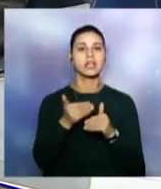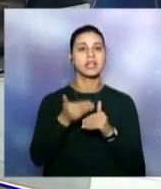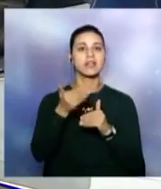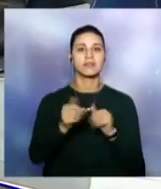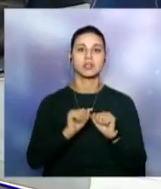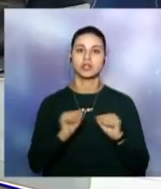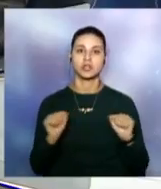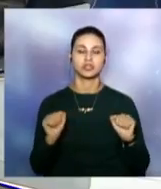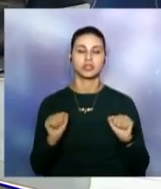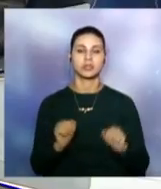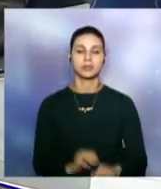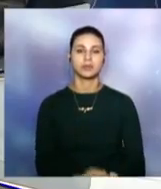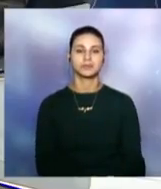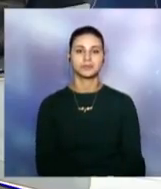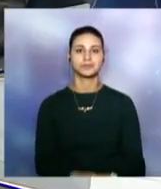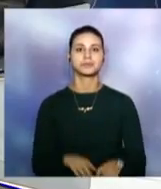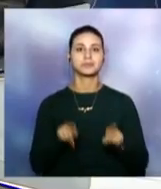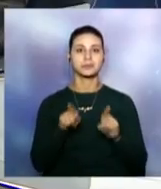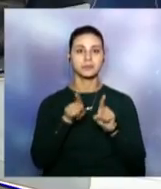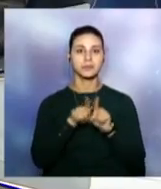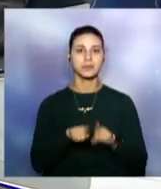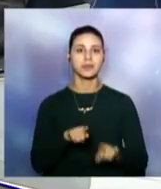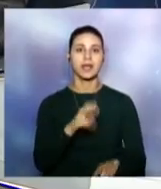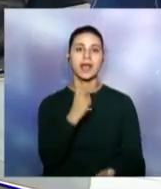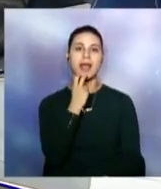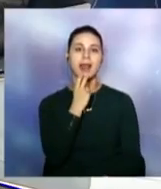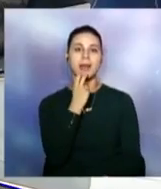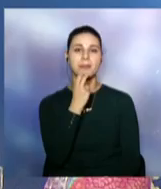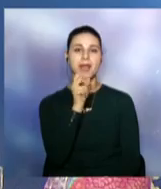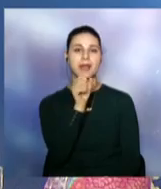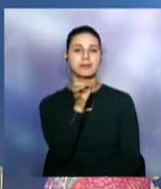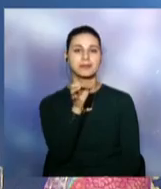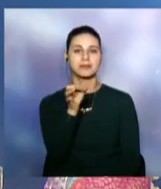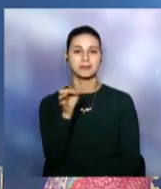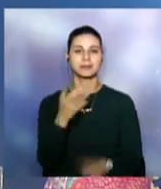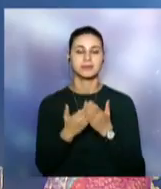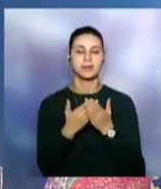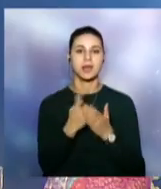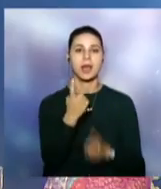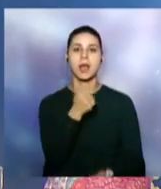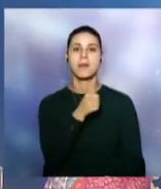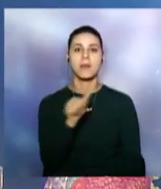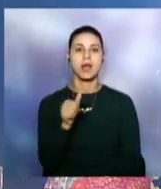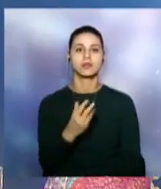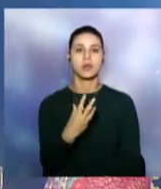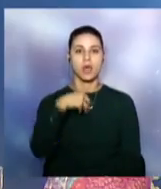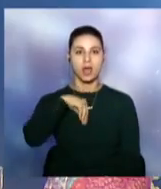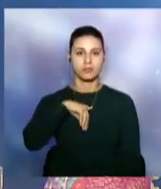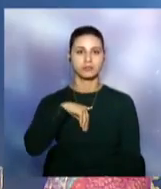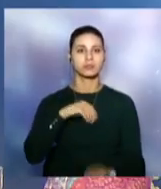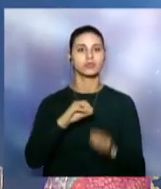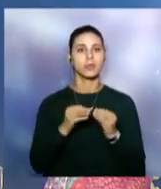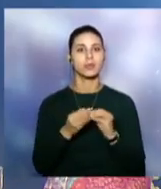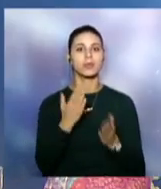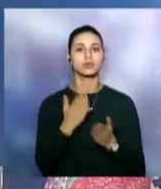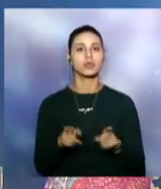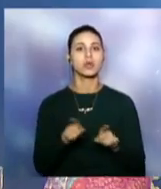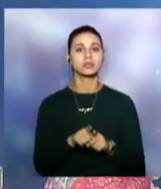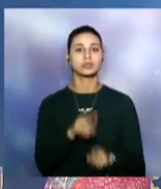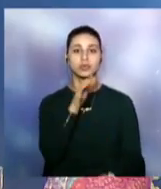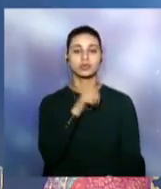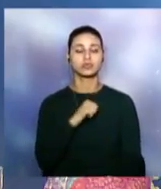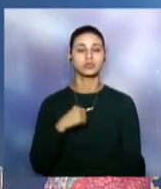ხო მასია? ანუ რეალურად ასეთი ელემენტები, ვთქვათ, მარტო მექანიკურ პრობლემას გულისხმობს თუ ასეთი